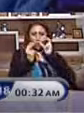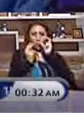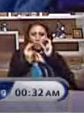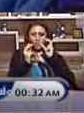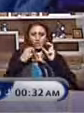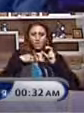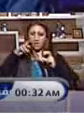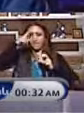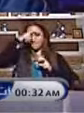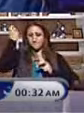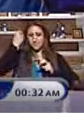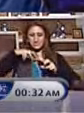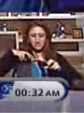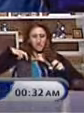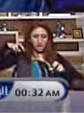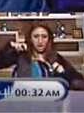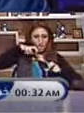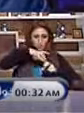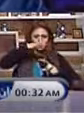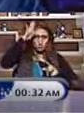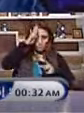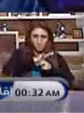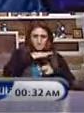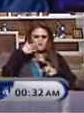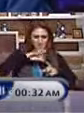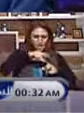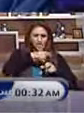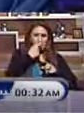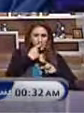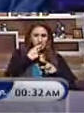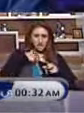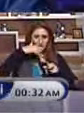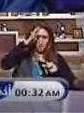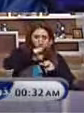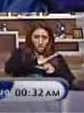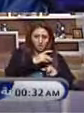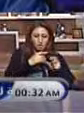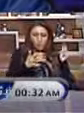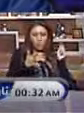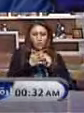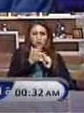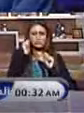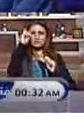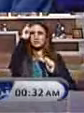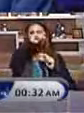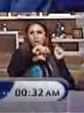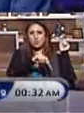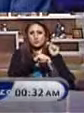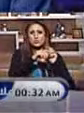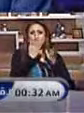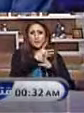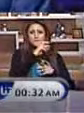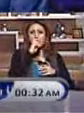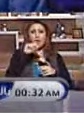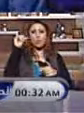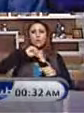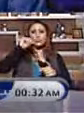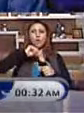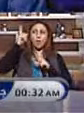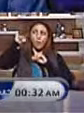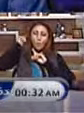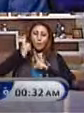ده مغرفه وال والقلب ده عباره عن انيه اللي والله مليان عسل اللسان هيغ في عسل اما الكلام